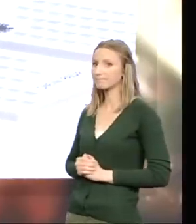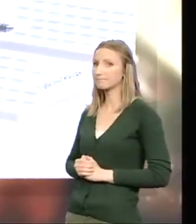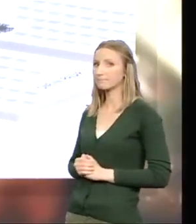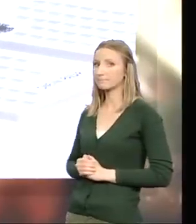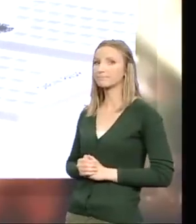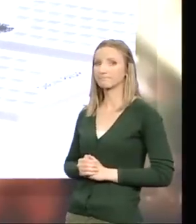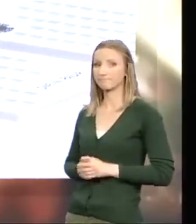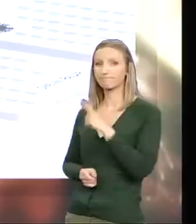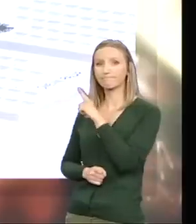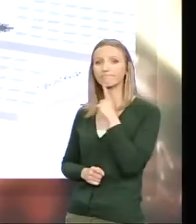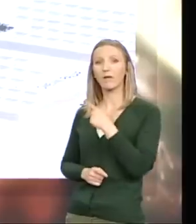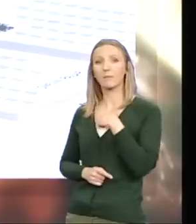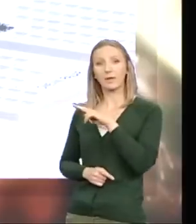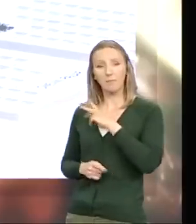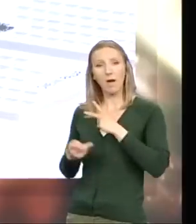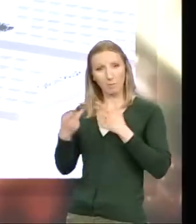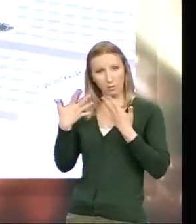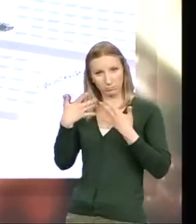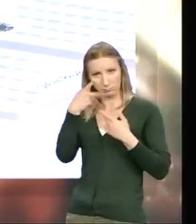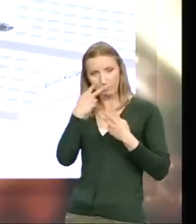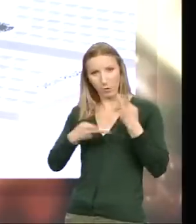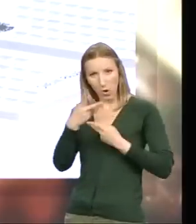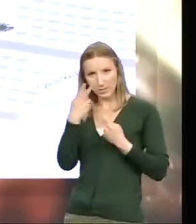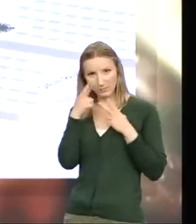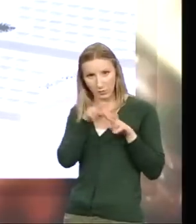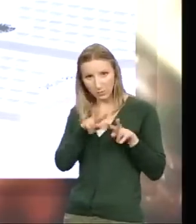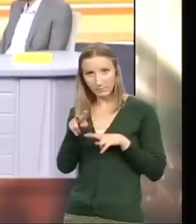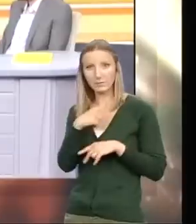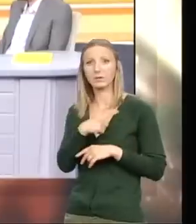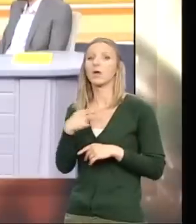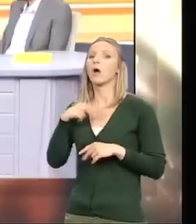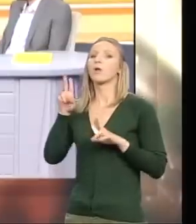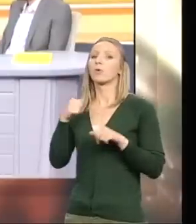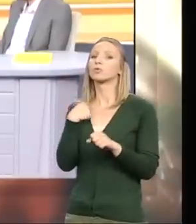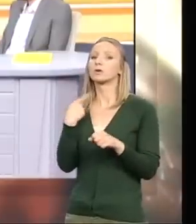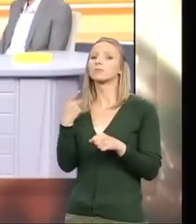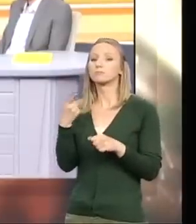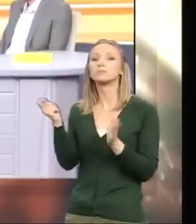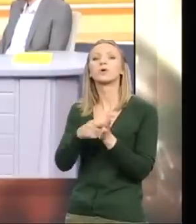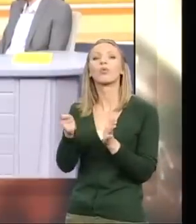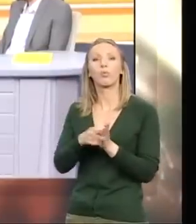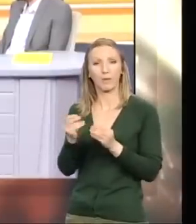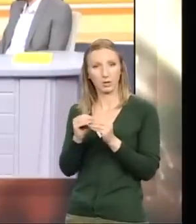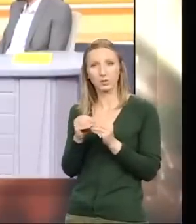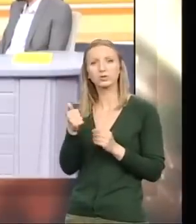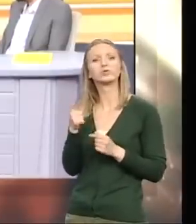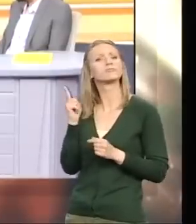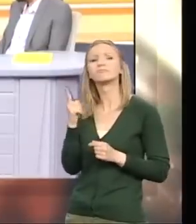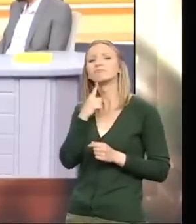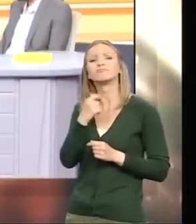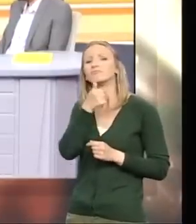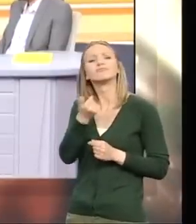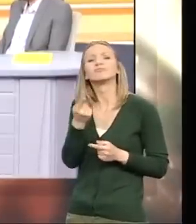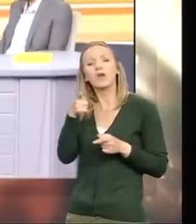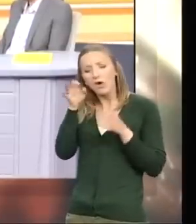imamo nekoliko tih proizvoda, znači oni se već mogu naći na tržištu. Šta konkretno oni znači za kupca po pitanju